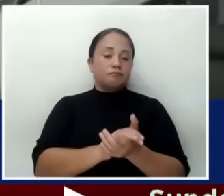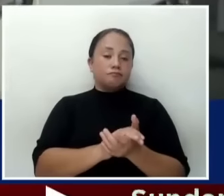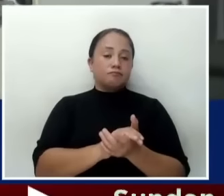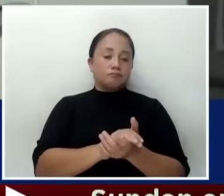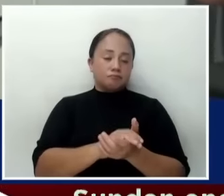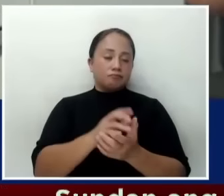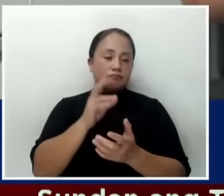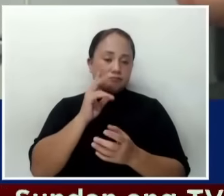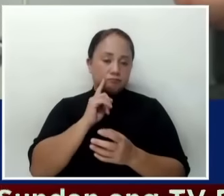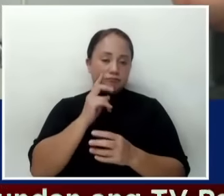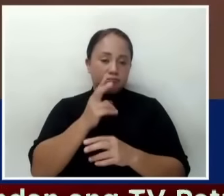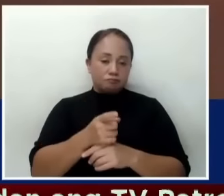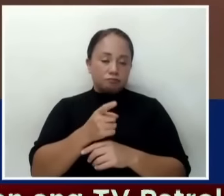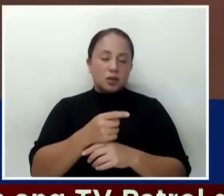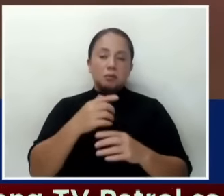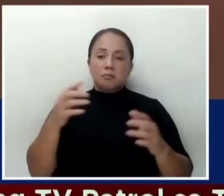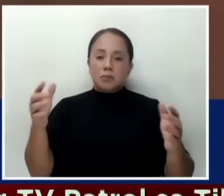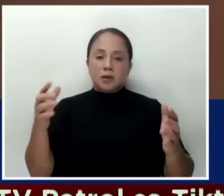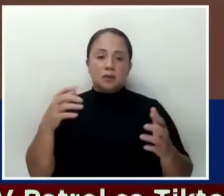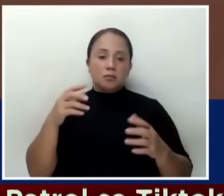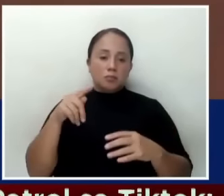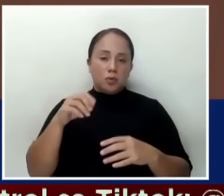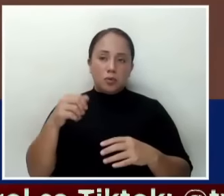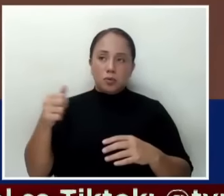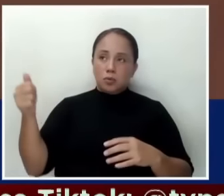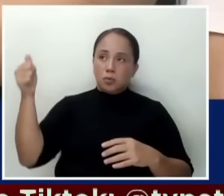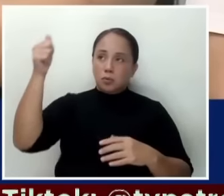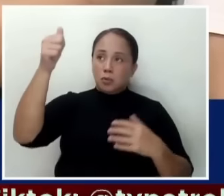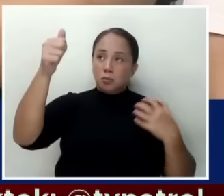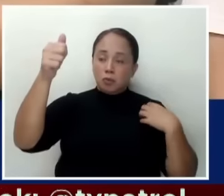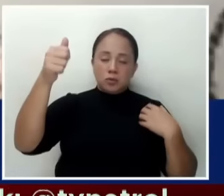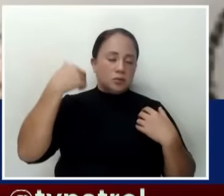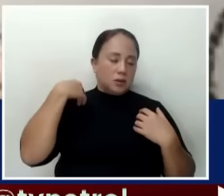mas malaki pang Pogo boss na hindi pa nahuhuli.